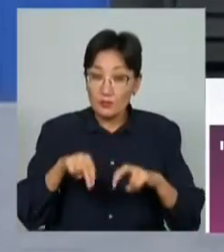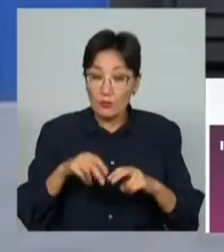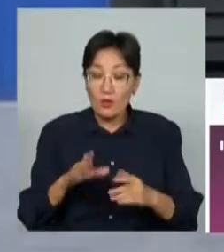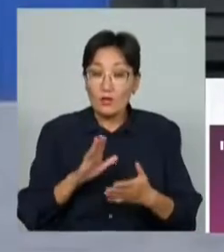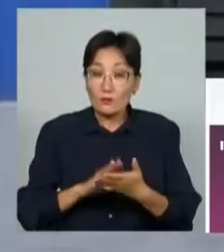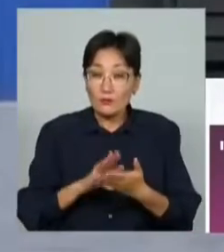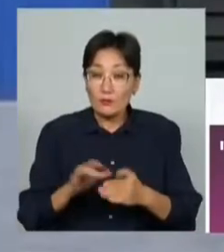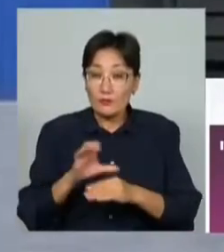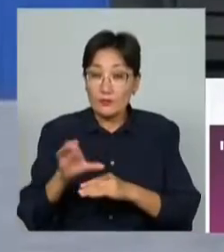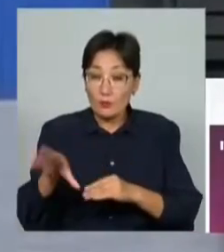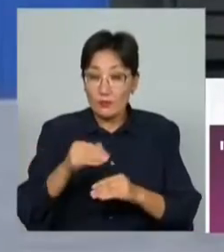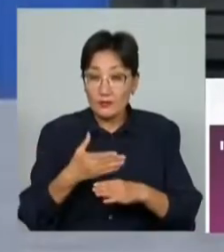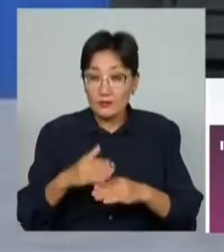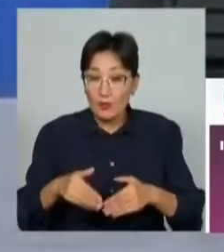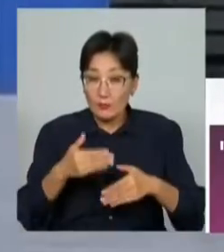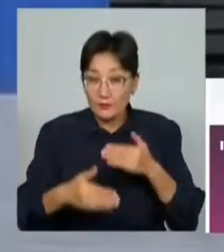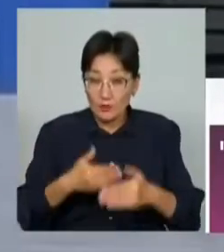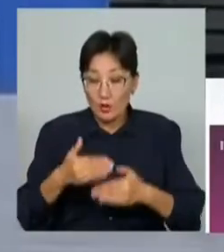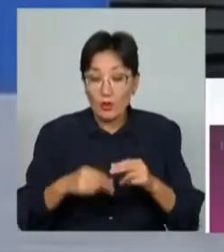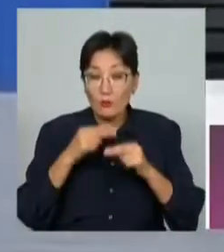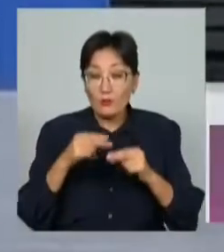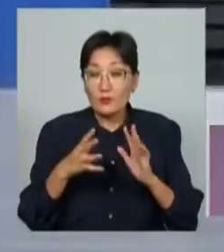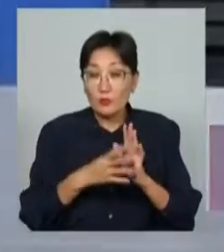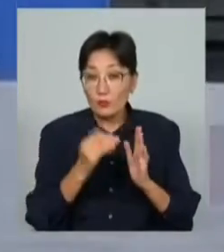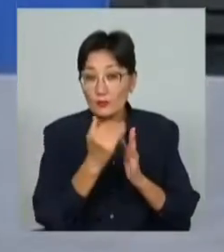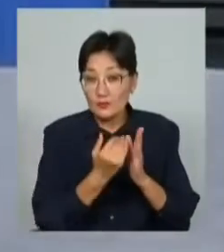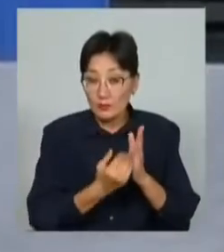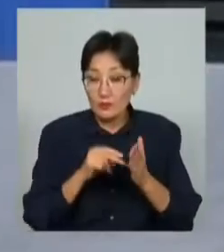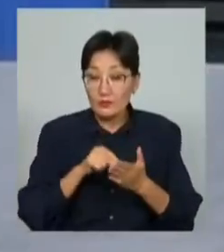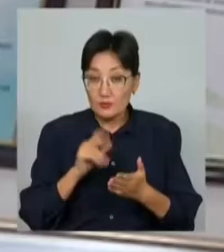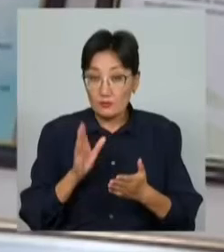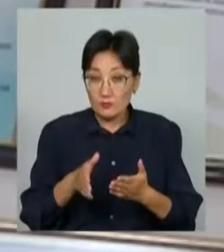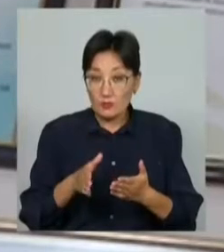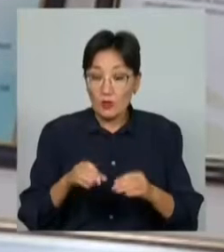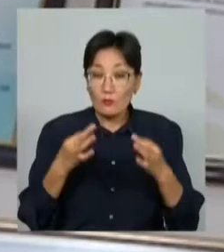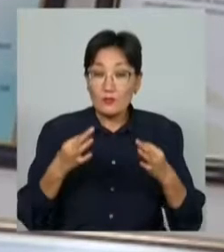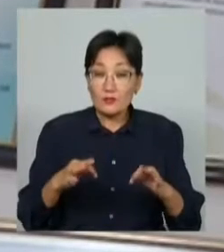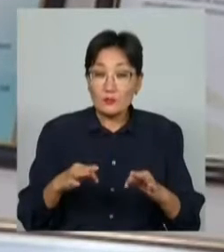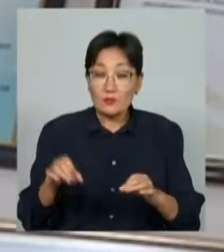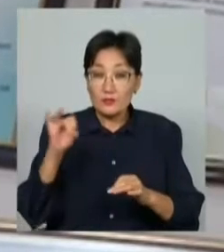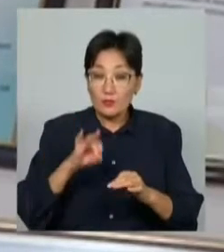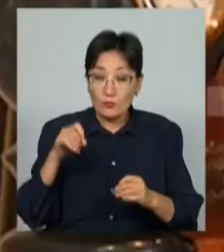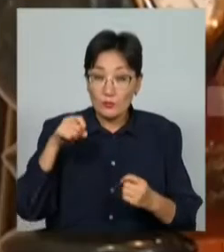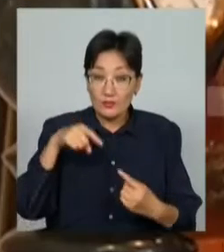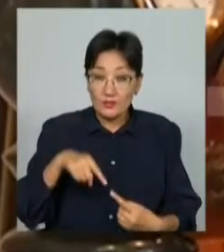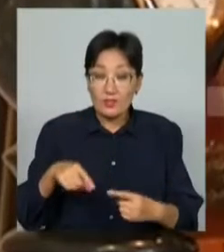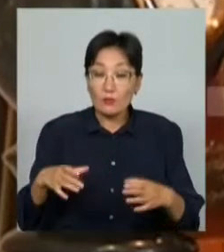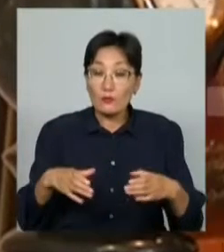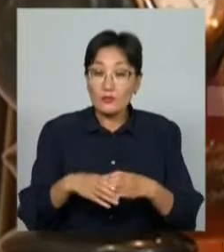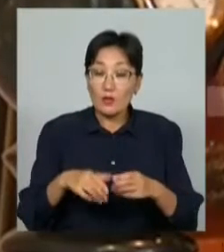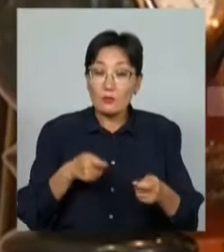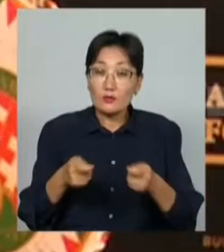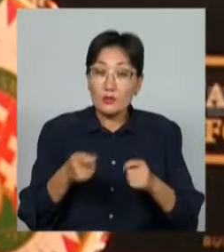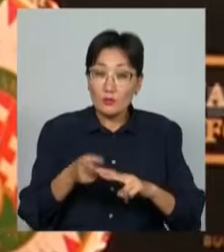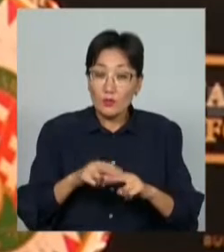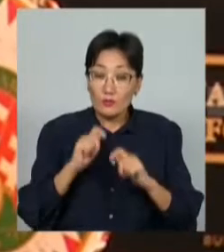Премияға өнімнің барлық кезеңдерін ескеретін 9 критерий бойынша баға беріледі. Тәуелсіздікпен тарихы тұспа-тұс келетін компанияның